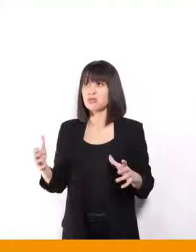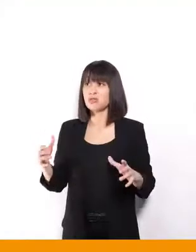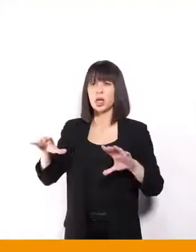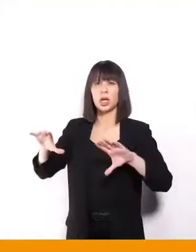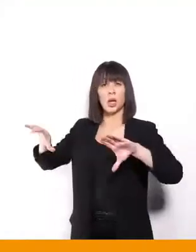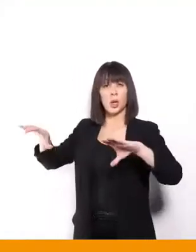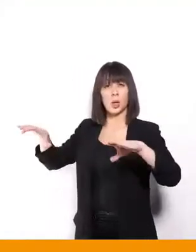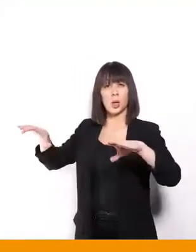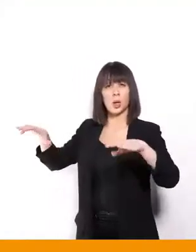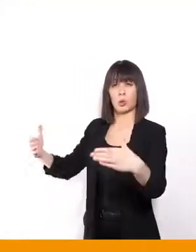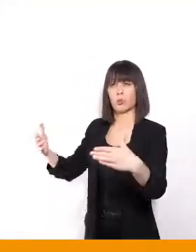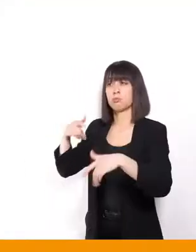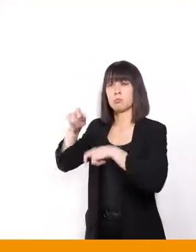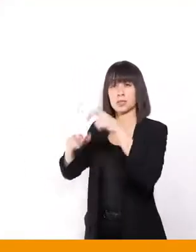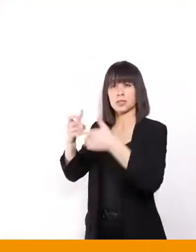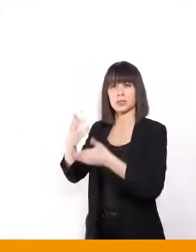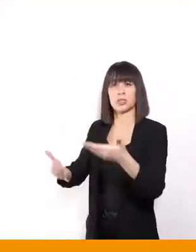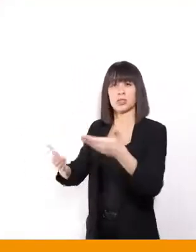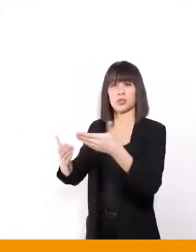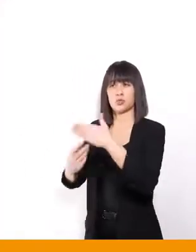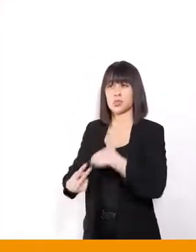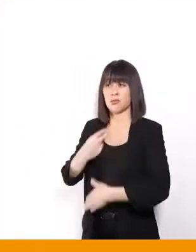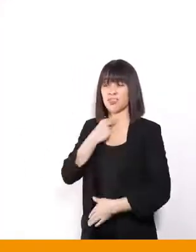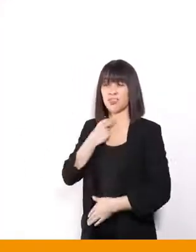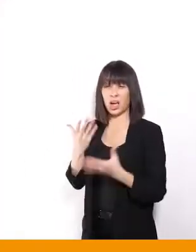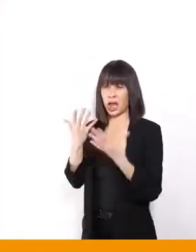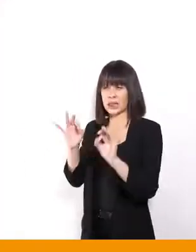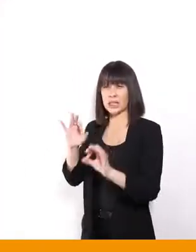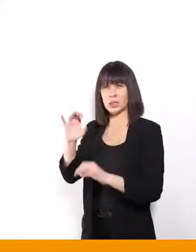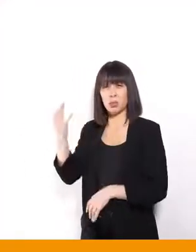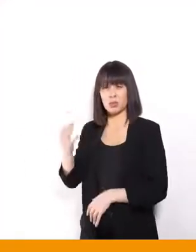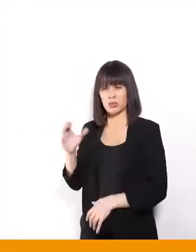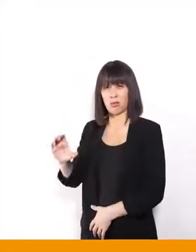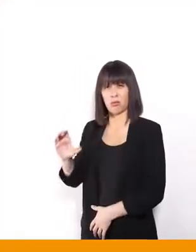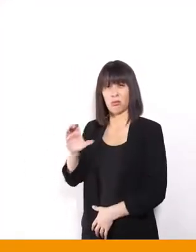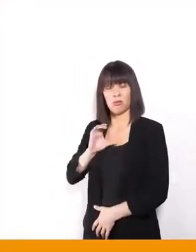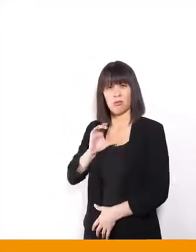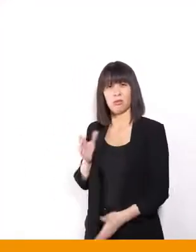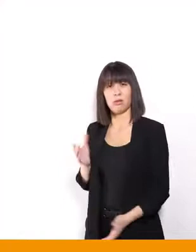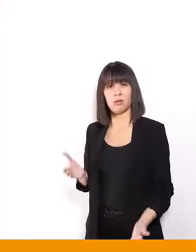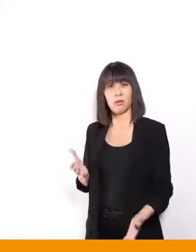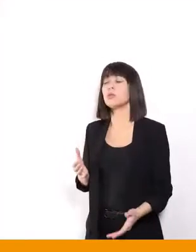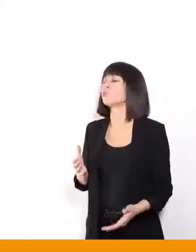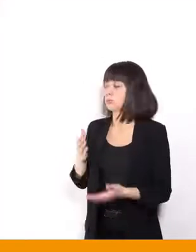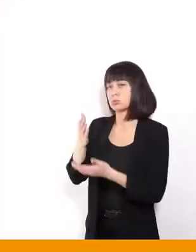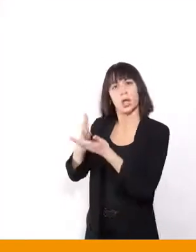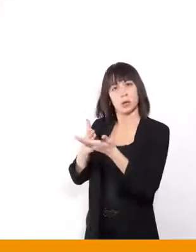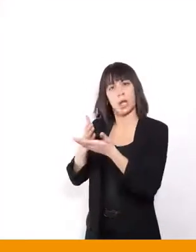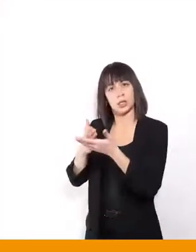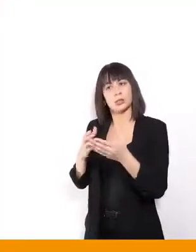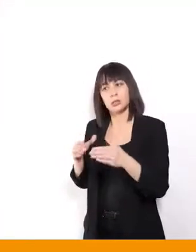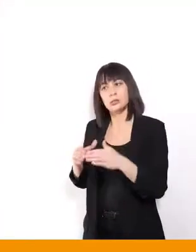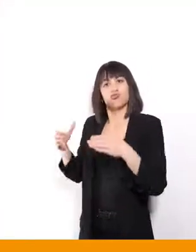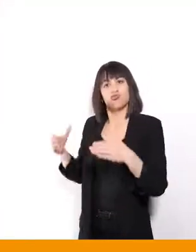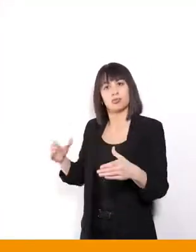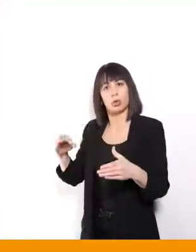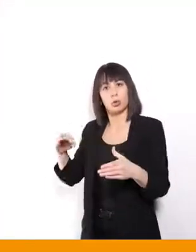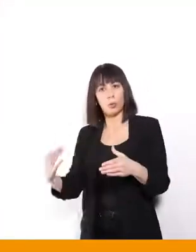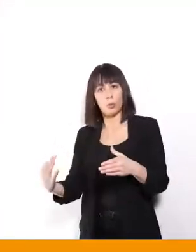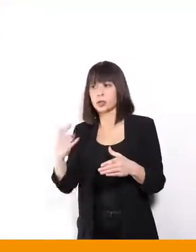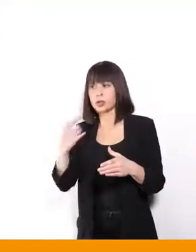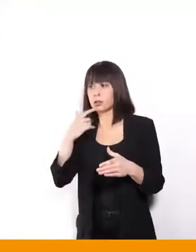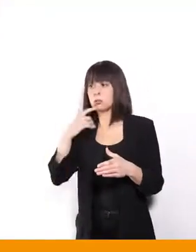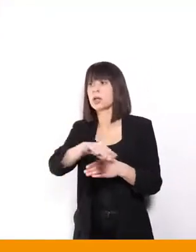en situation de handicap. Alors, donc, c'est une partie non négligeable. Mais ce que je veux dire, c'est qu'il y a un certain nombre de